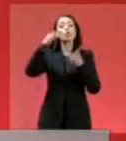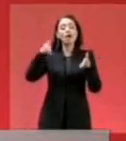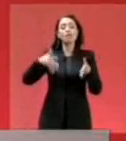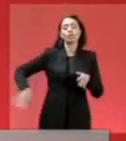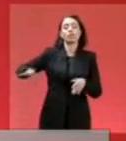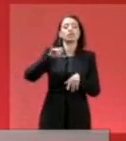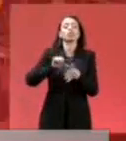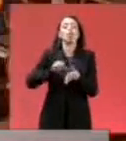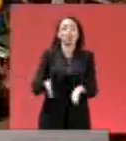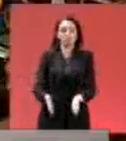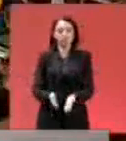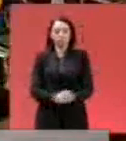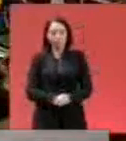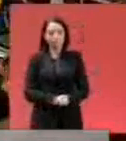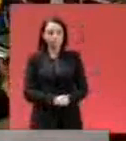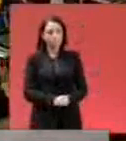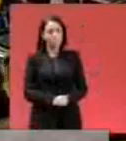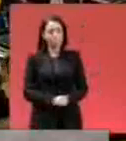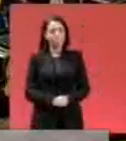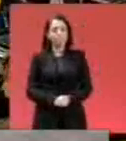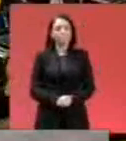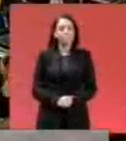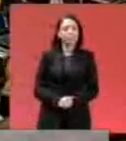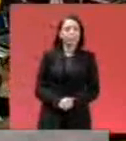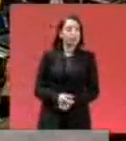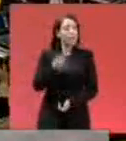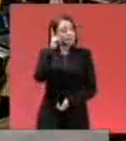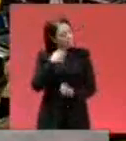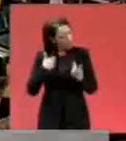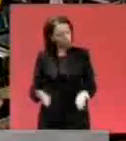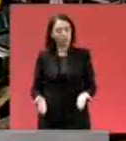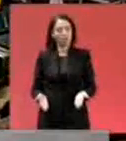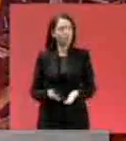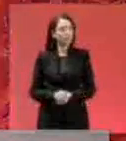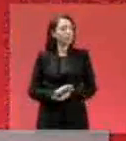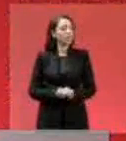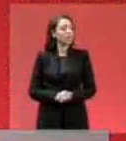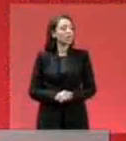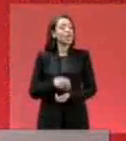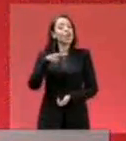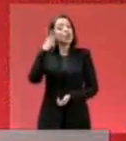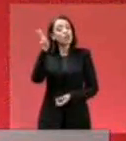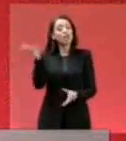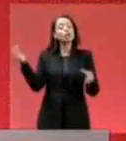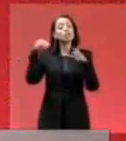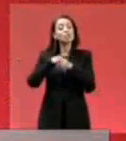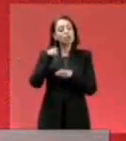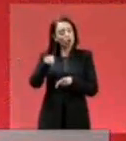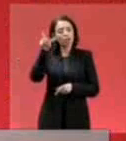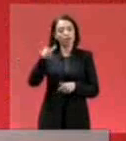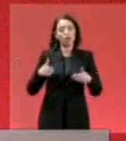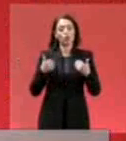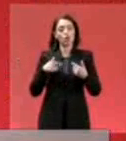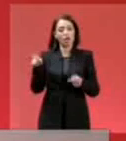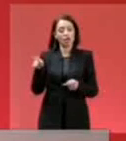τόπου. Και ξέρουμε ότι η δική τους συμμετοχή θα είναι αυτή που